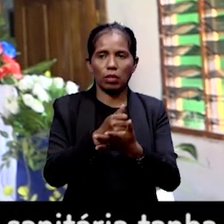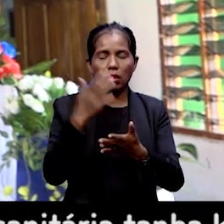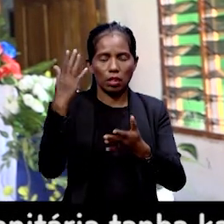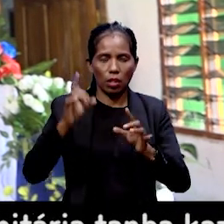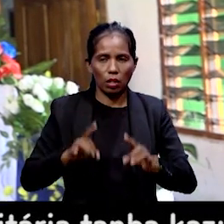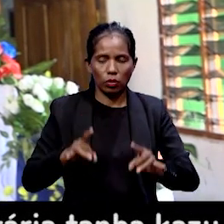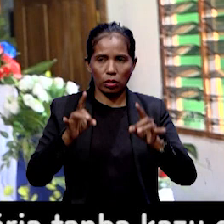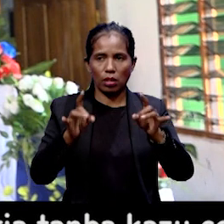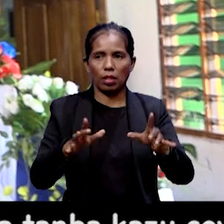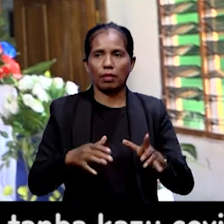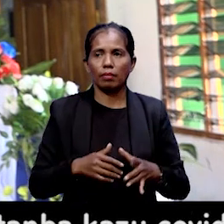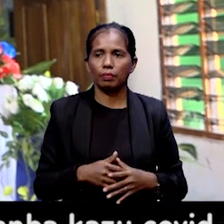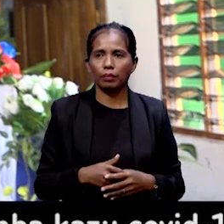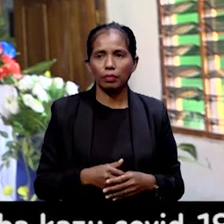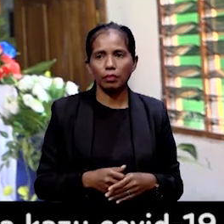Australia.